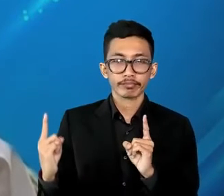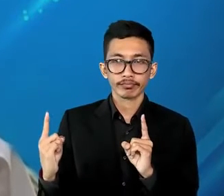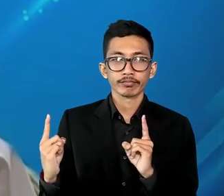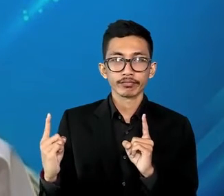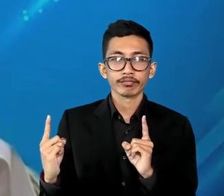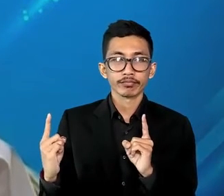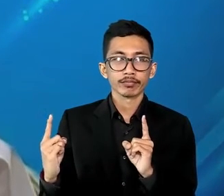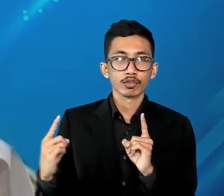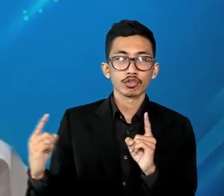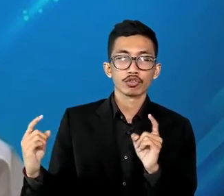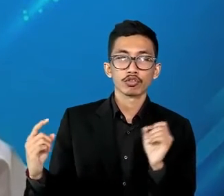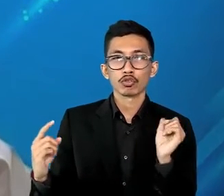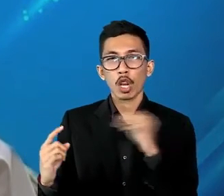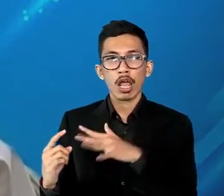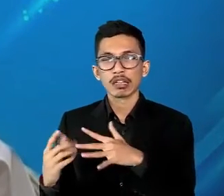hanya